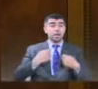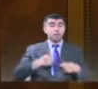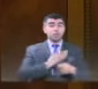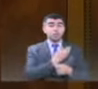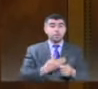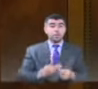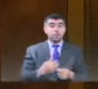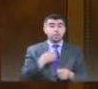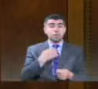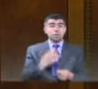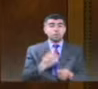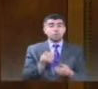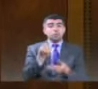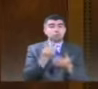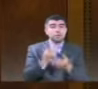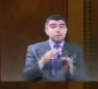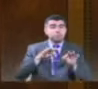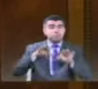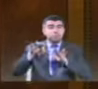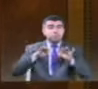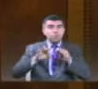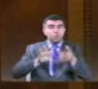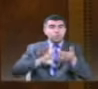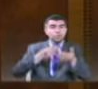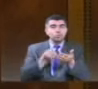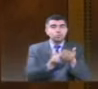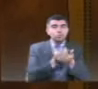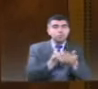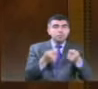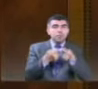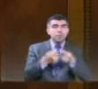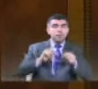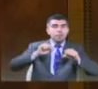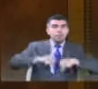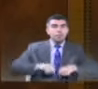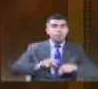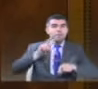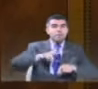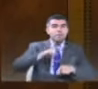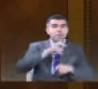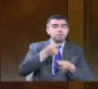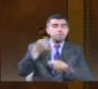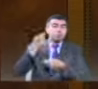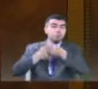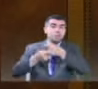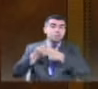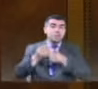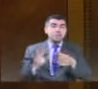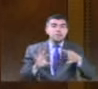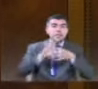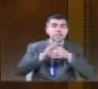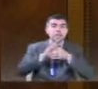نؤكد على تنشيط آليات تفاعل من أجل تطبيق وتتبع الاتفاقيات